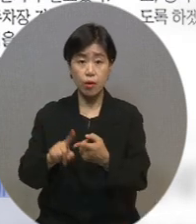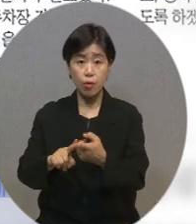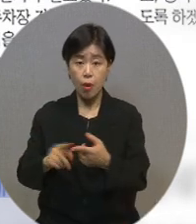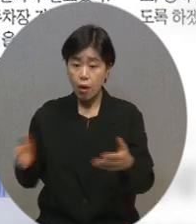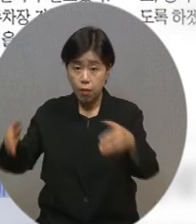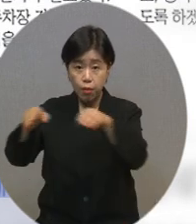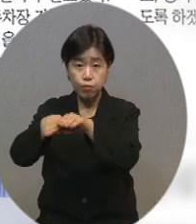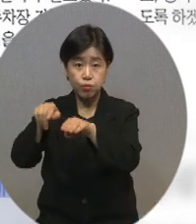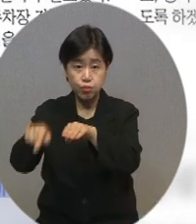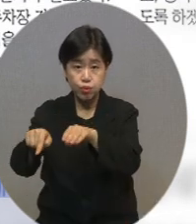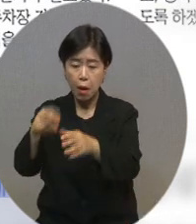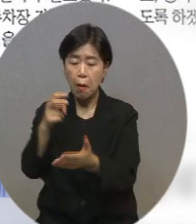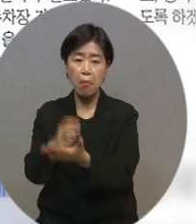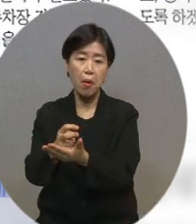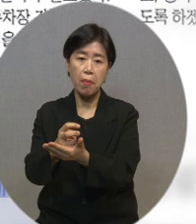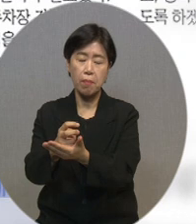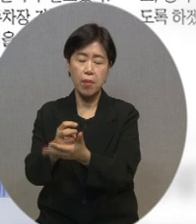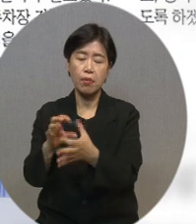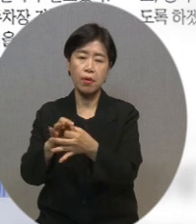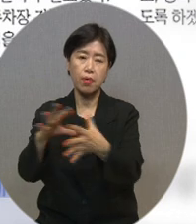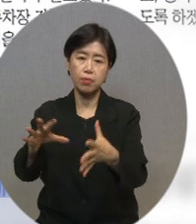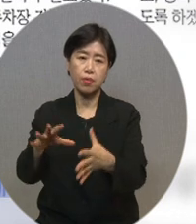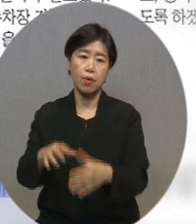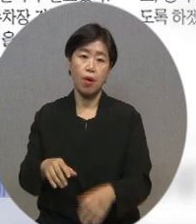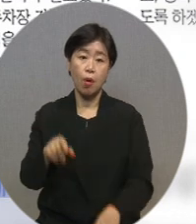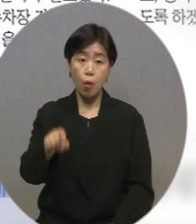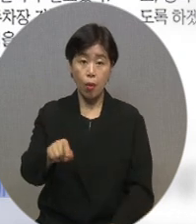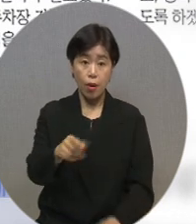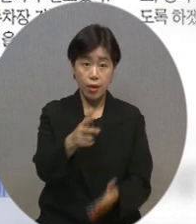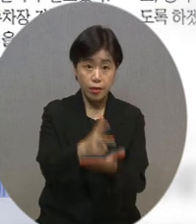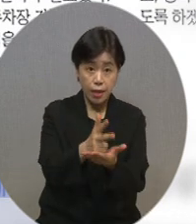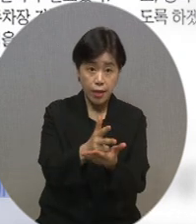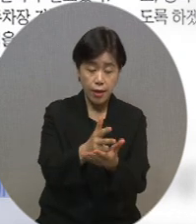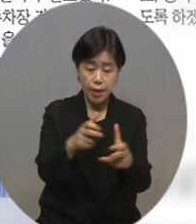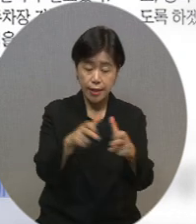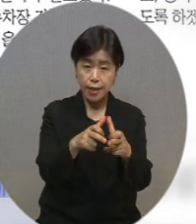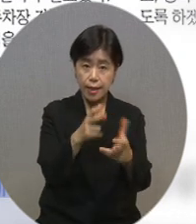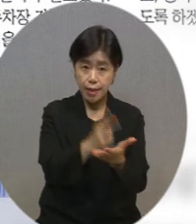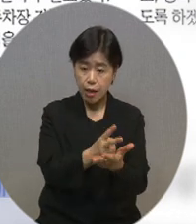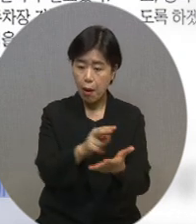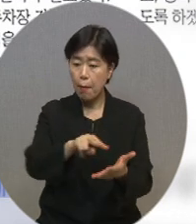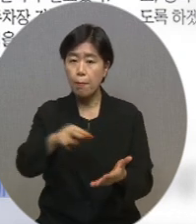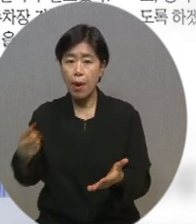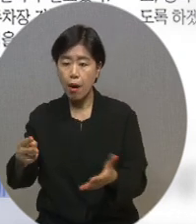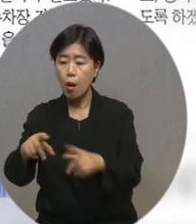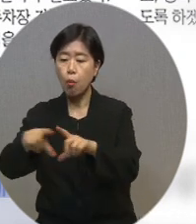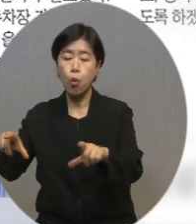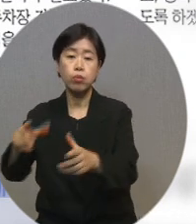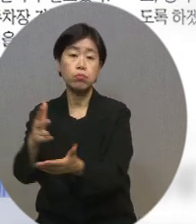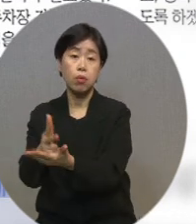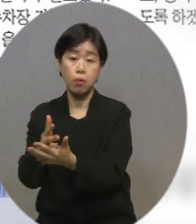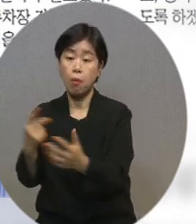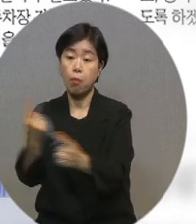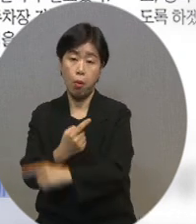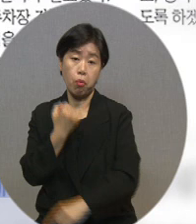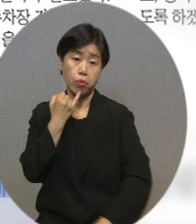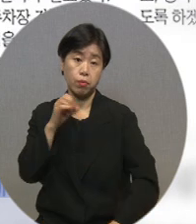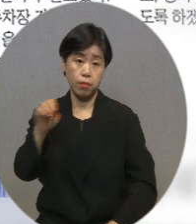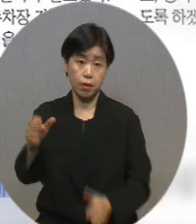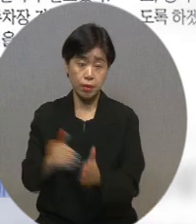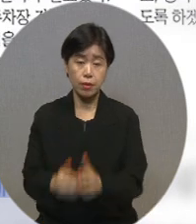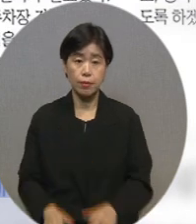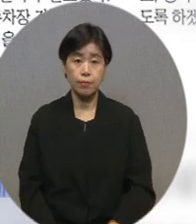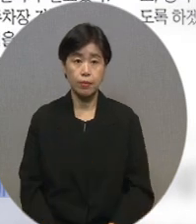건물이 아니라며 일반 주차 구역으로 변경할 것을 도했다 합니다 이예 해당 건물 주인은 장애인 주차